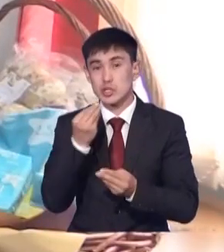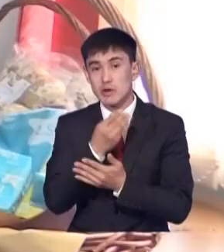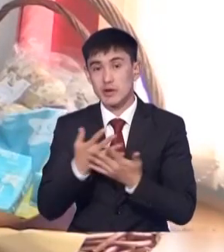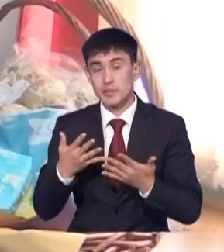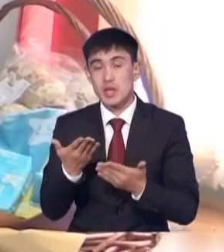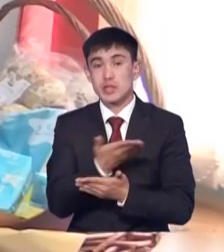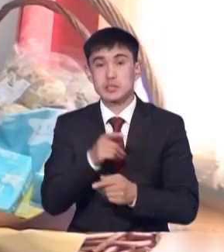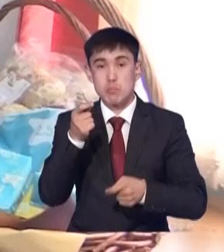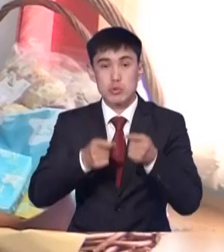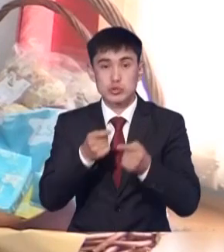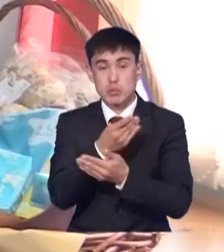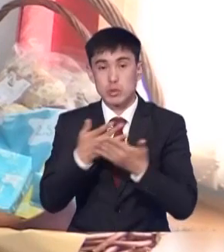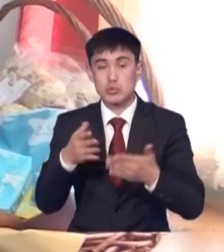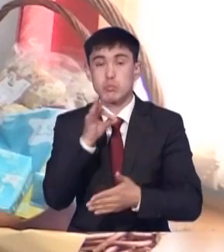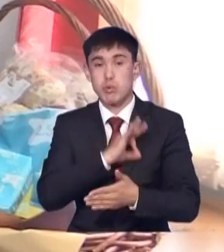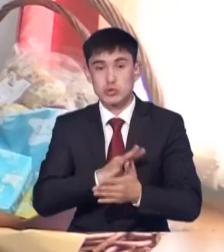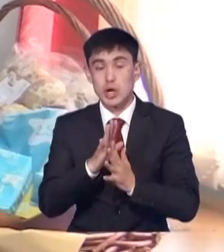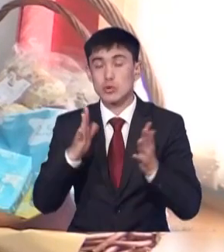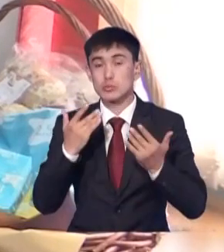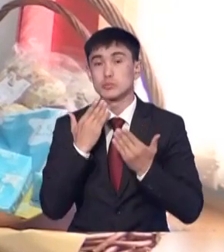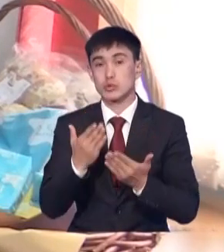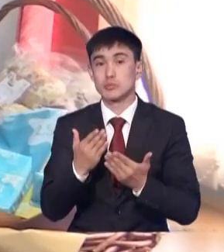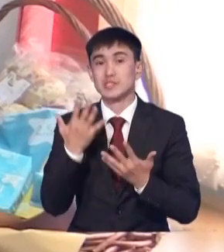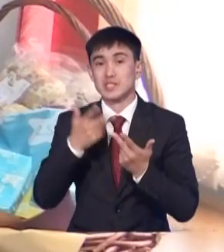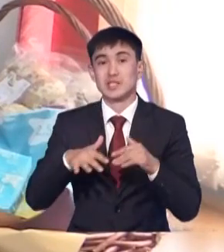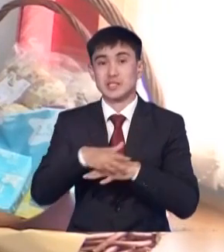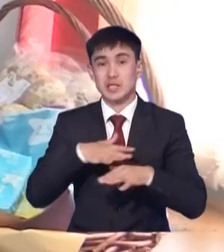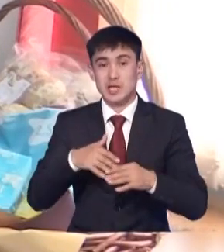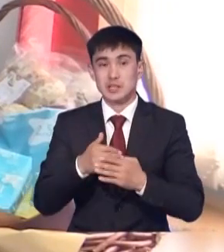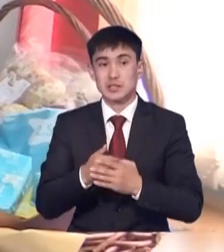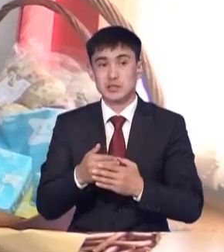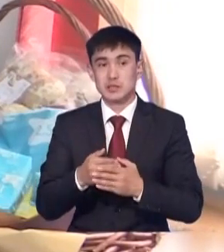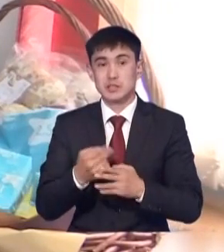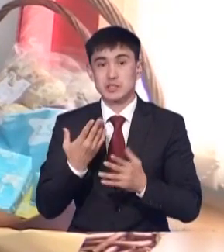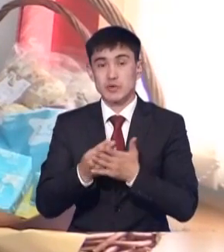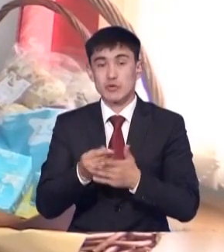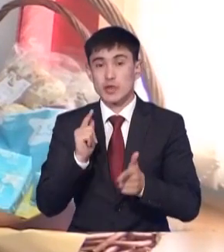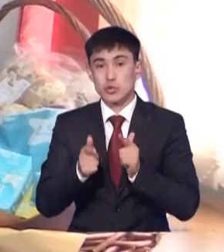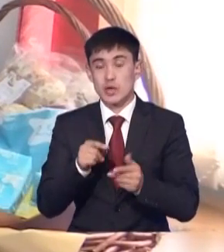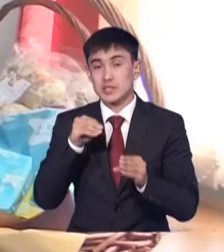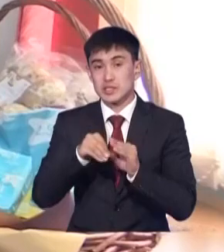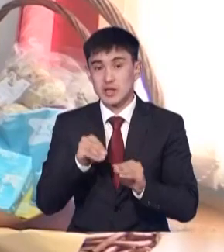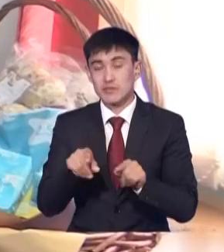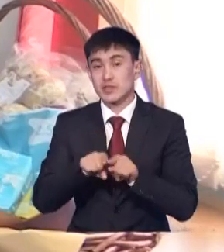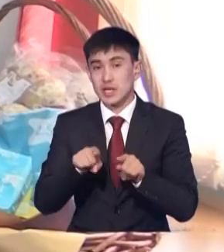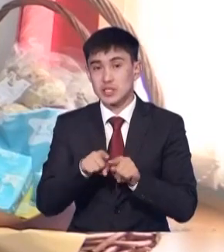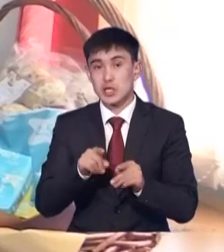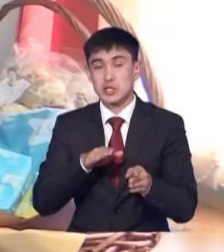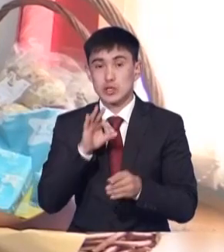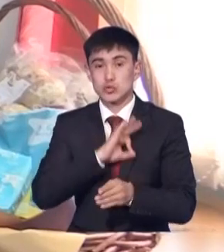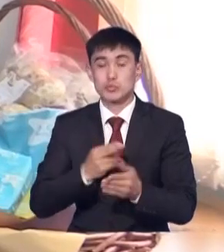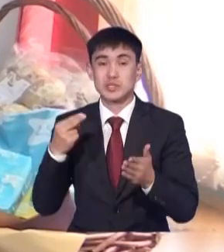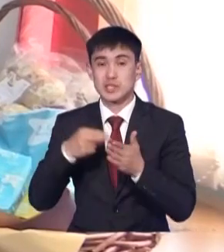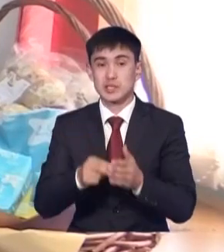товар. Наши молочные продукты пользуются огромным спросом среди населения ввиду своего натурального состава, а также вполне